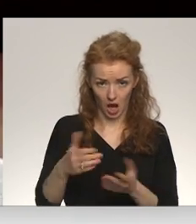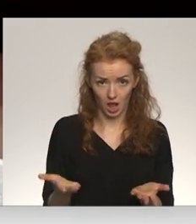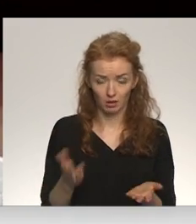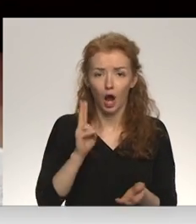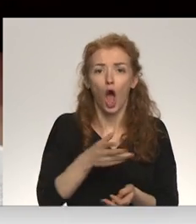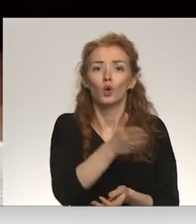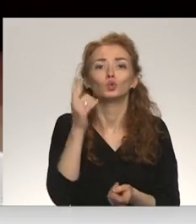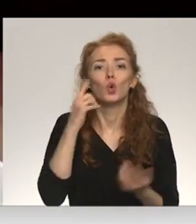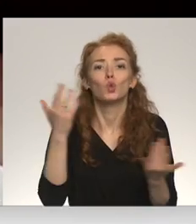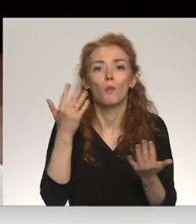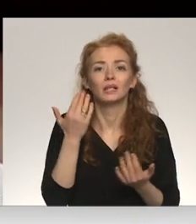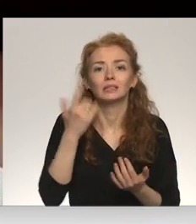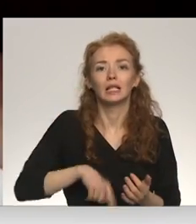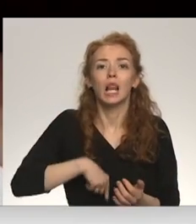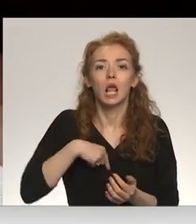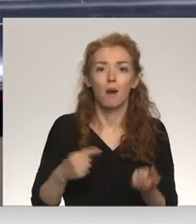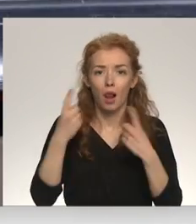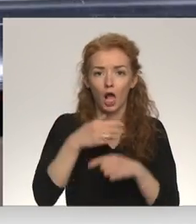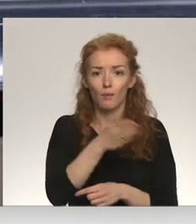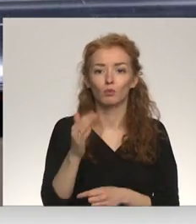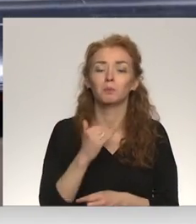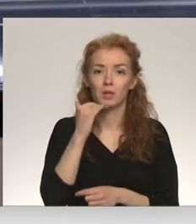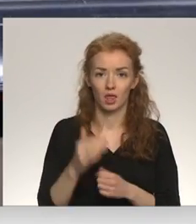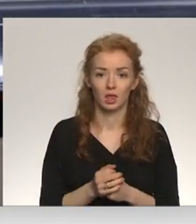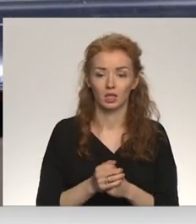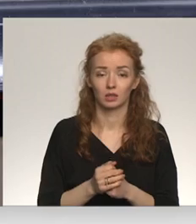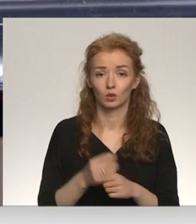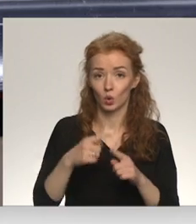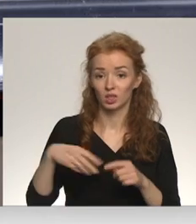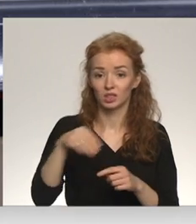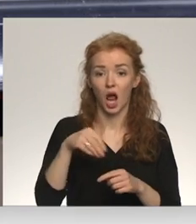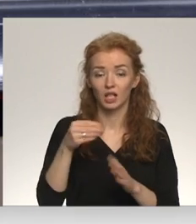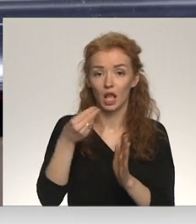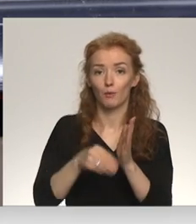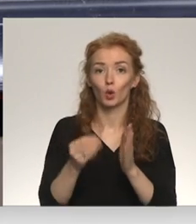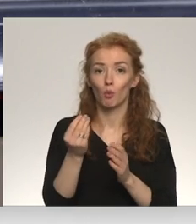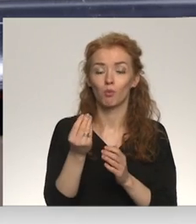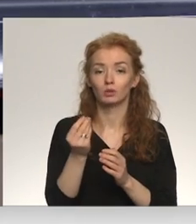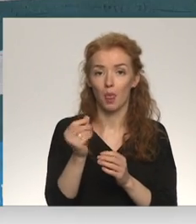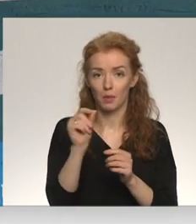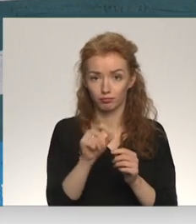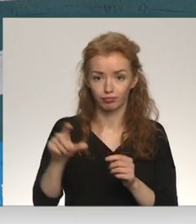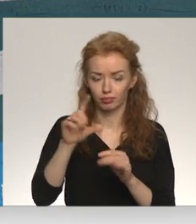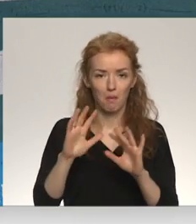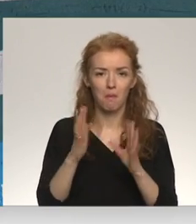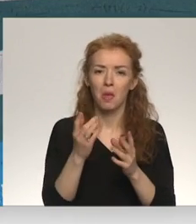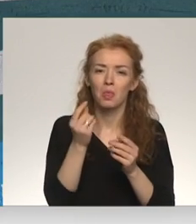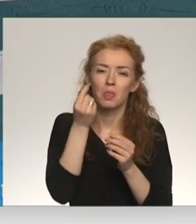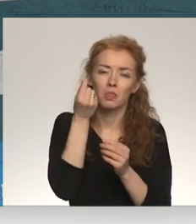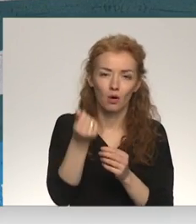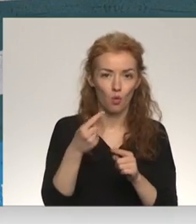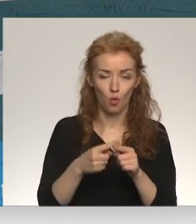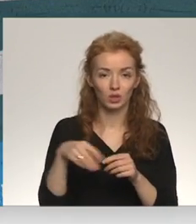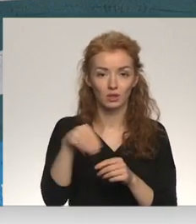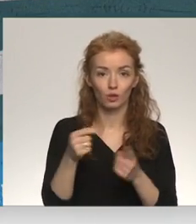jūs domājat, cik ilgam laikam jums pietiks? Krivats norāda, ka sāls iepirkuma cena ir nedaudz pieaugusi, taču ne dramatiski.